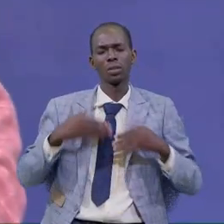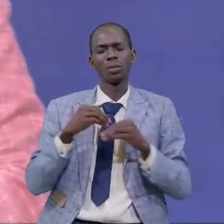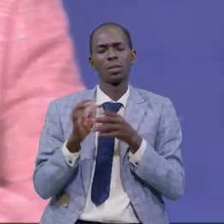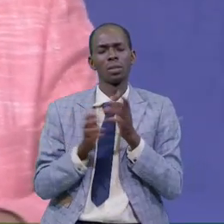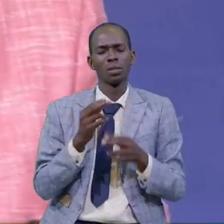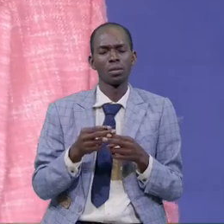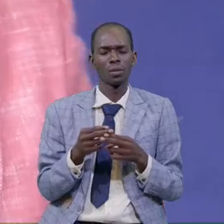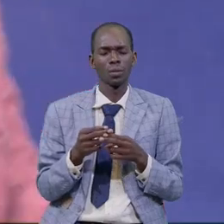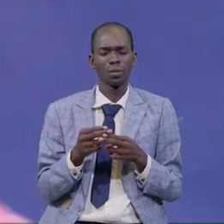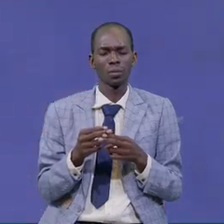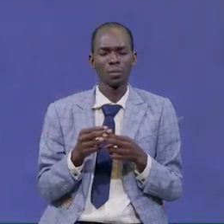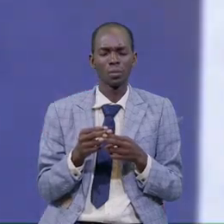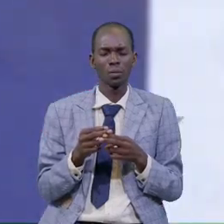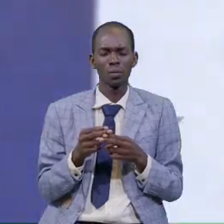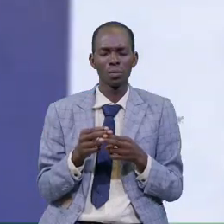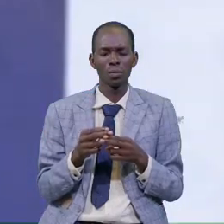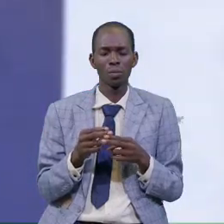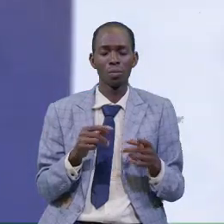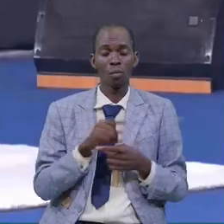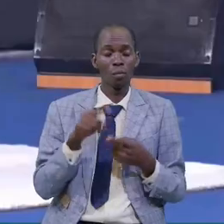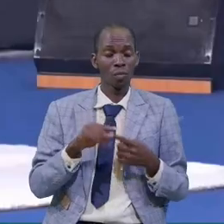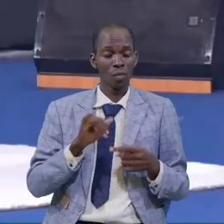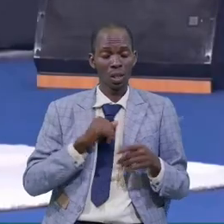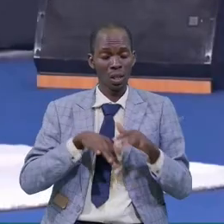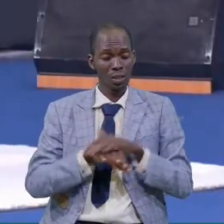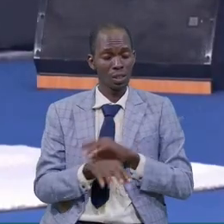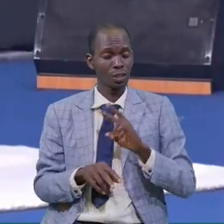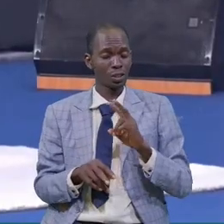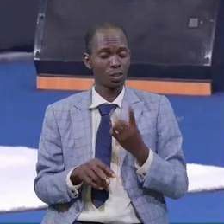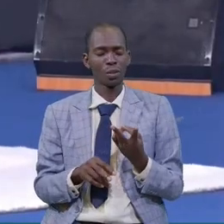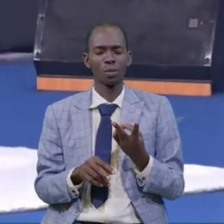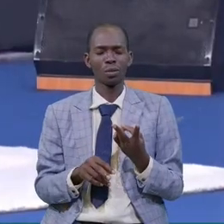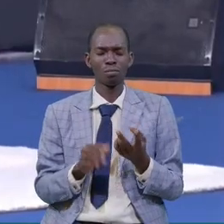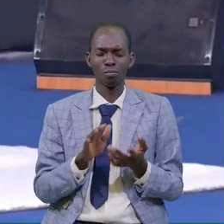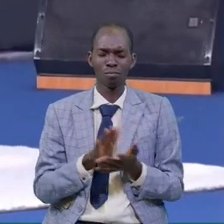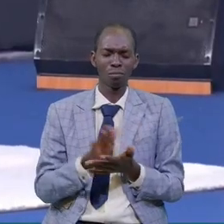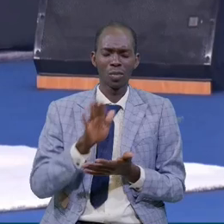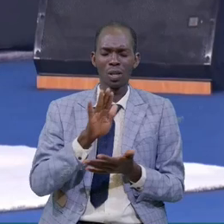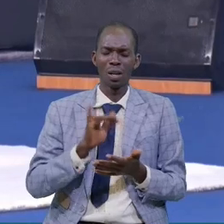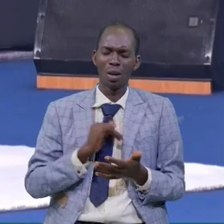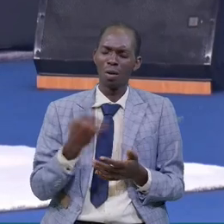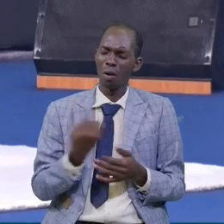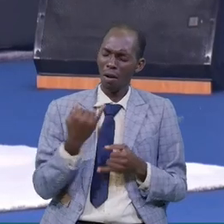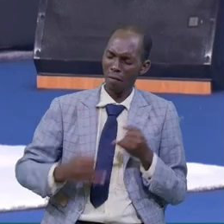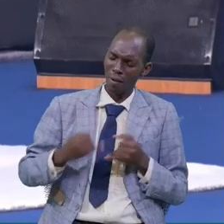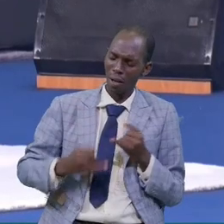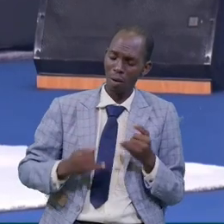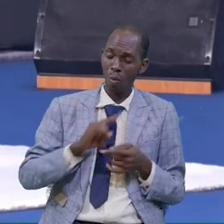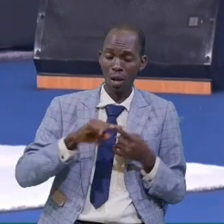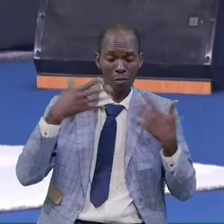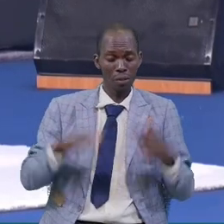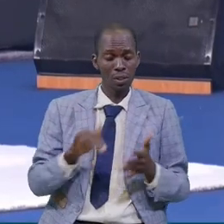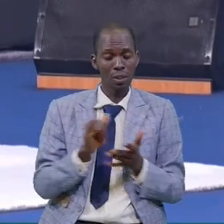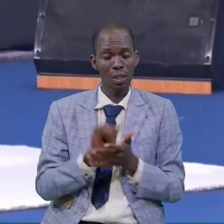savez, quand j'étais entré au secondaire, j'étais toujours le dernier. Quand j'ai fini le secondaire,